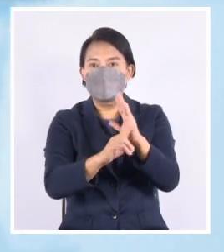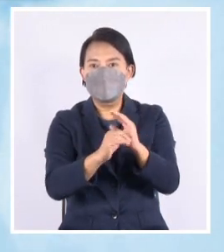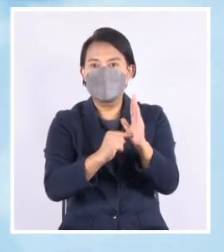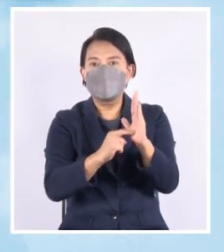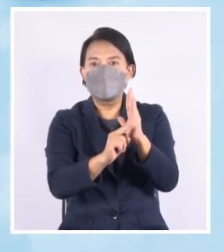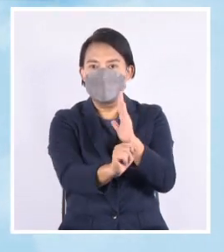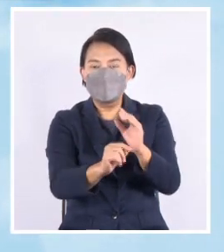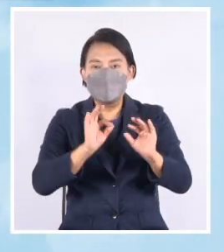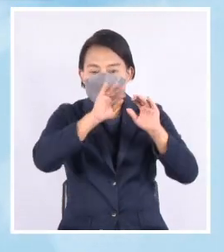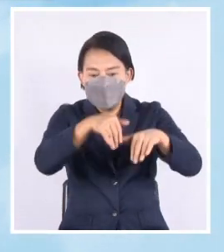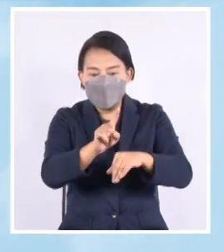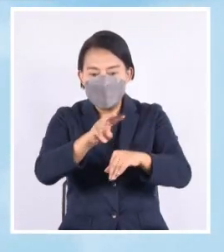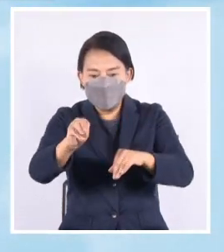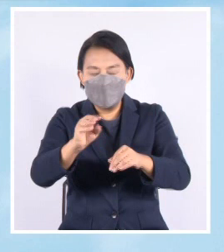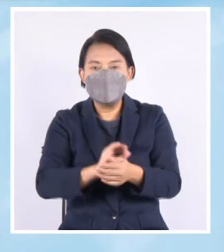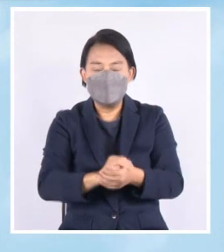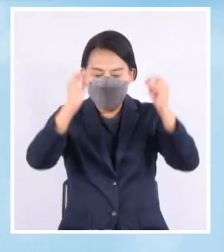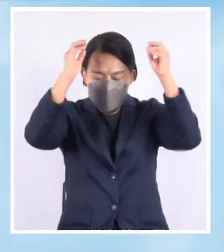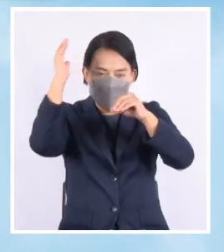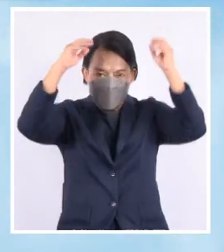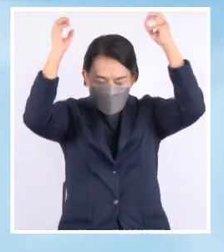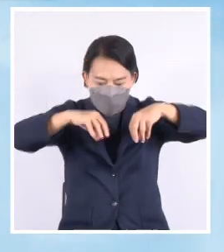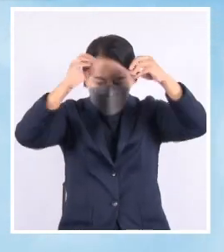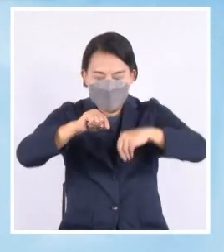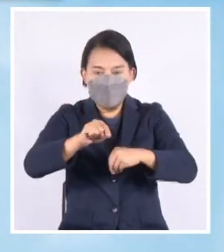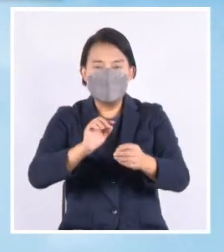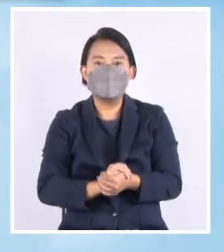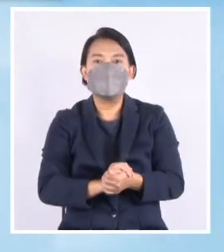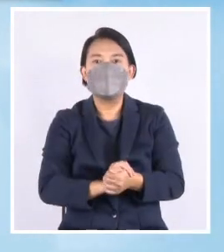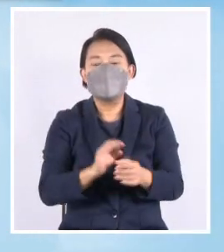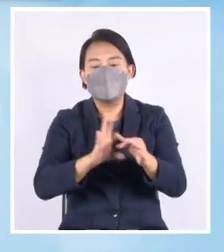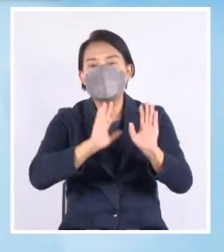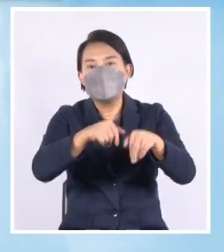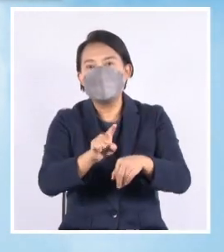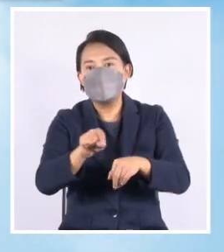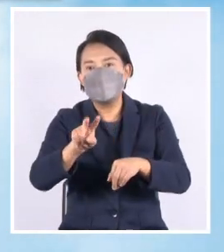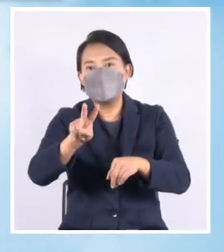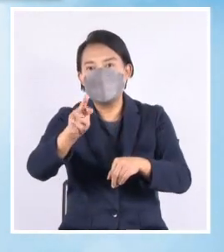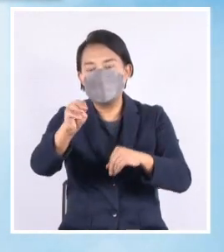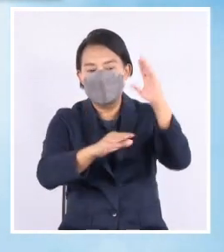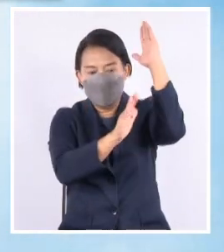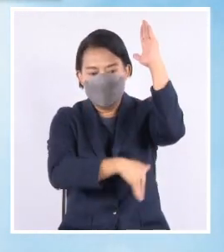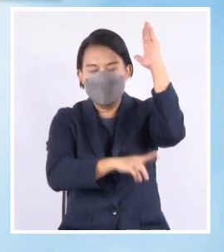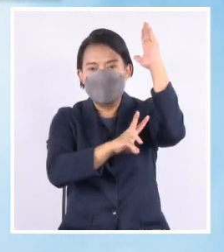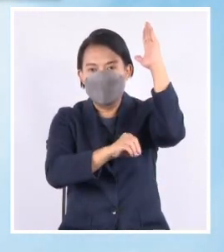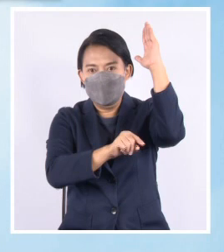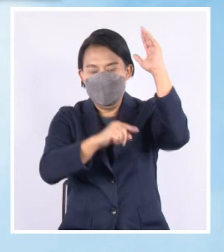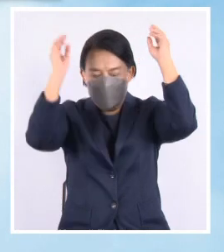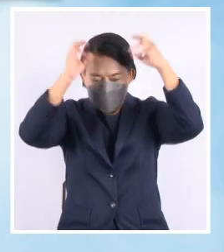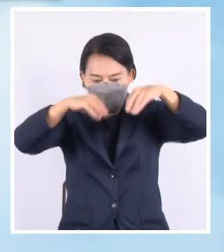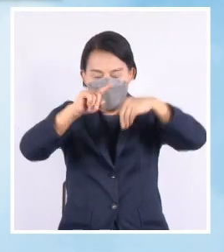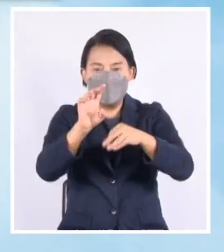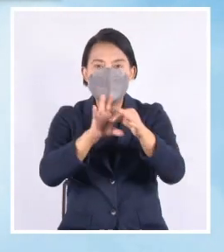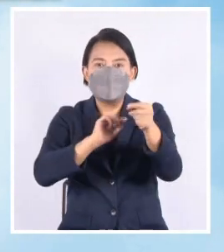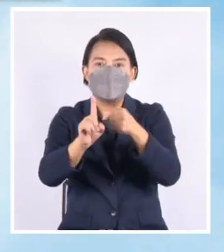นสูงประมาณ1เมตรบริเวณที่มีฝนฟ้าคะนองคลื่นสูง 1-2 เมตรภาคใต้มีฝนฟ้าคะนอง160ของพื้นที่ส่วนมากบริเว